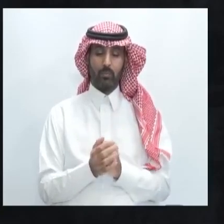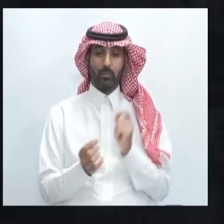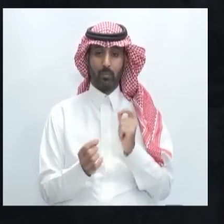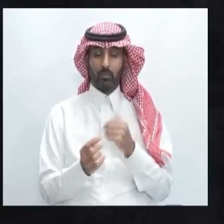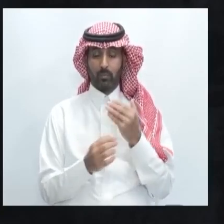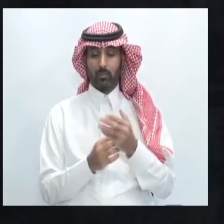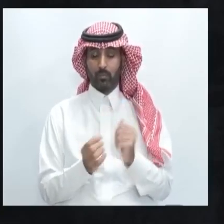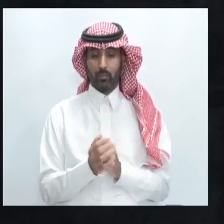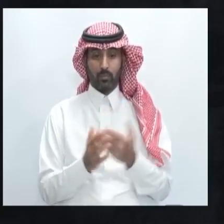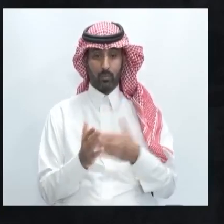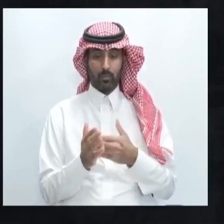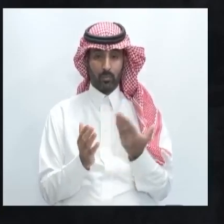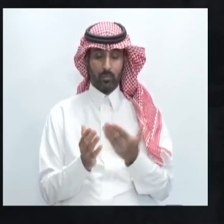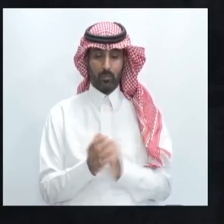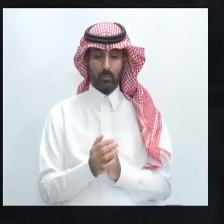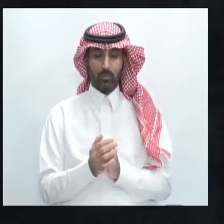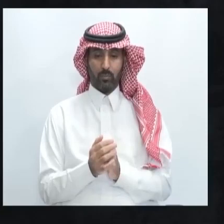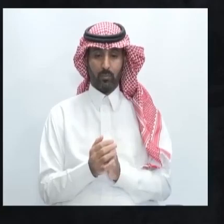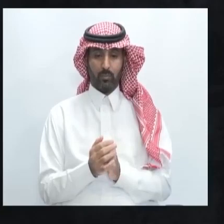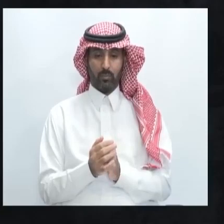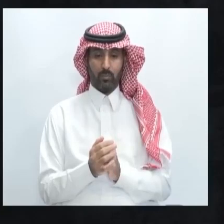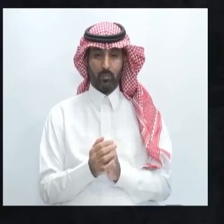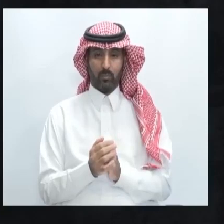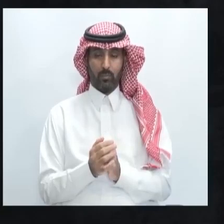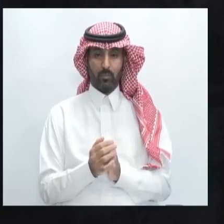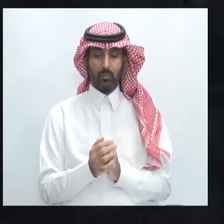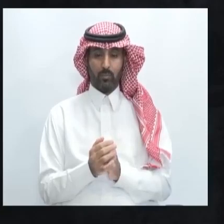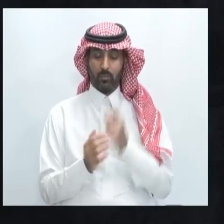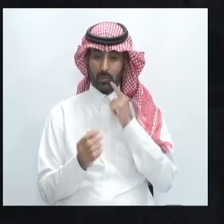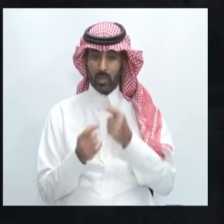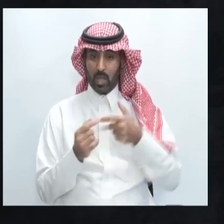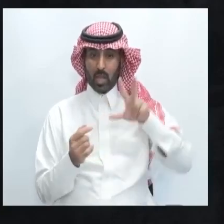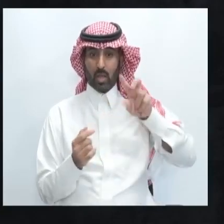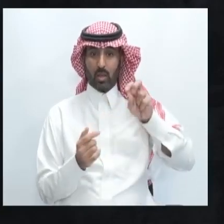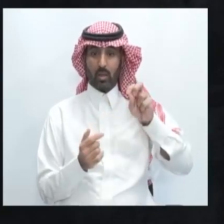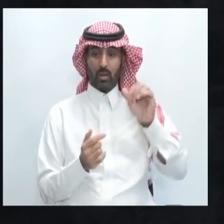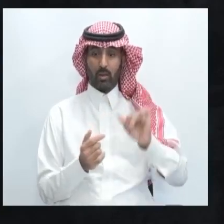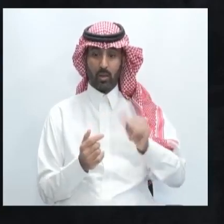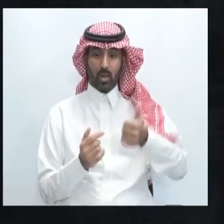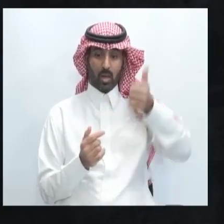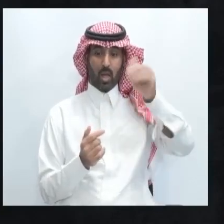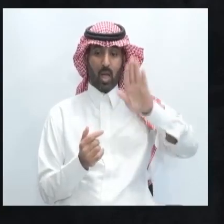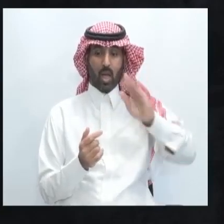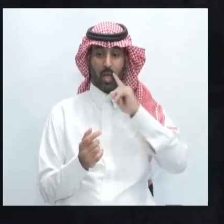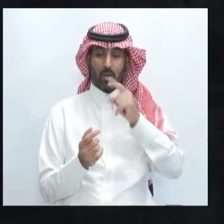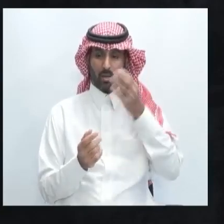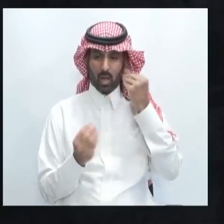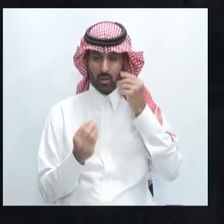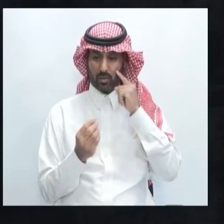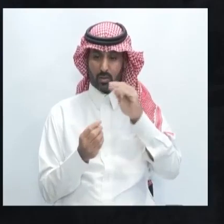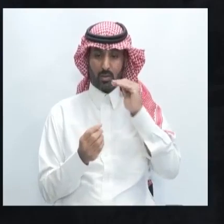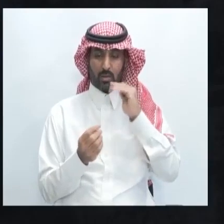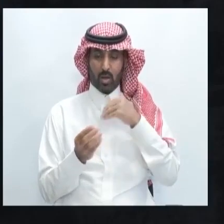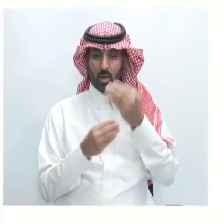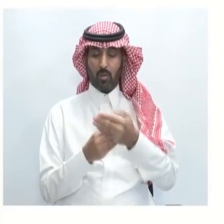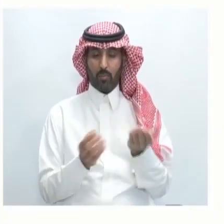تعالى ننهي هذا الدرس القياس وسنعرف جميع الاجابات التي